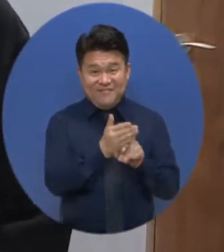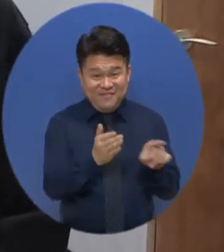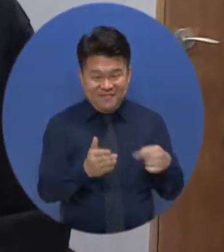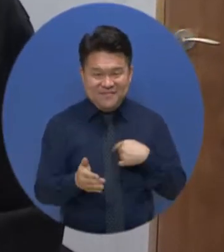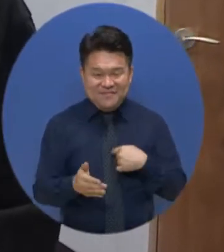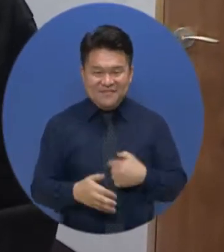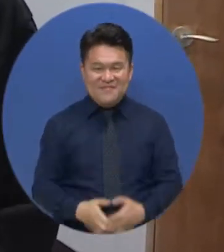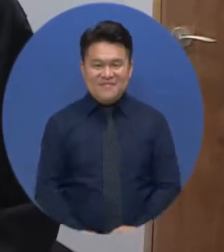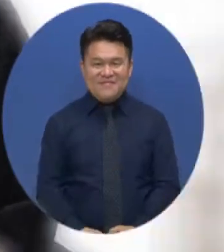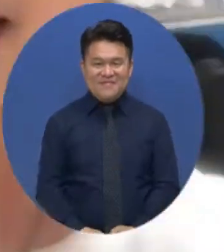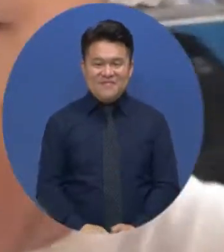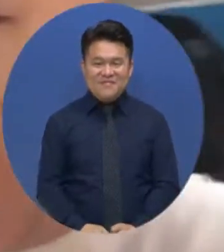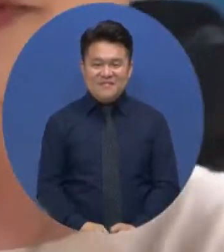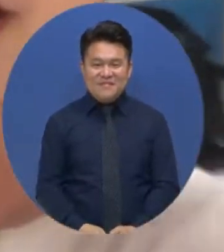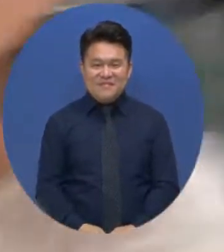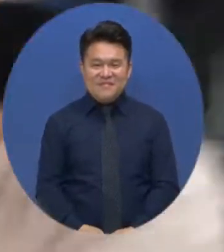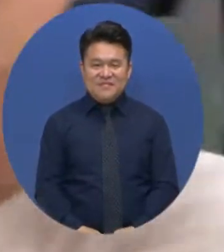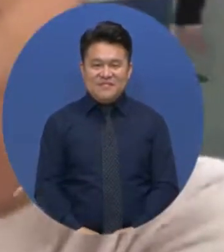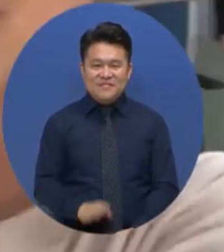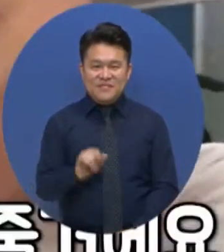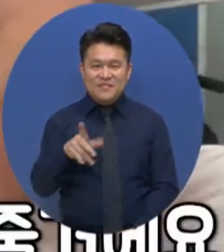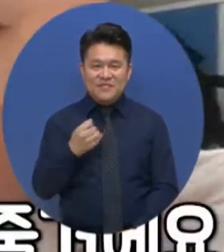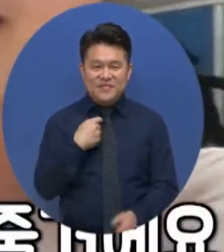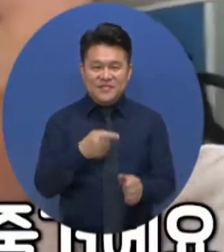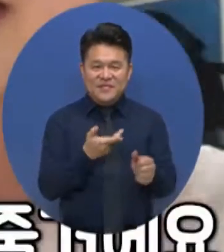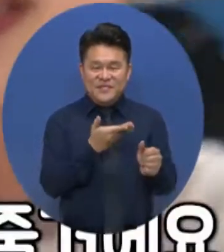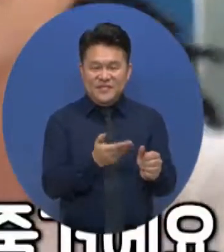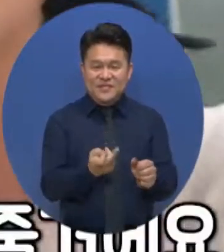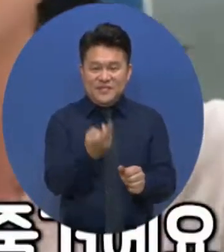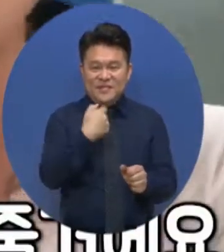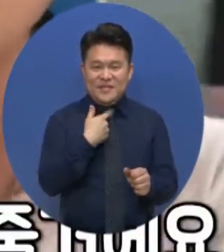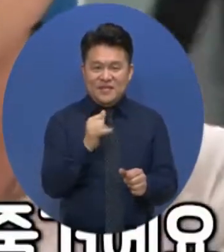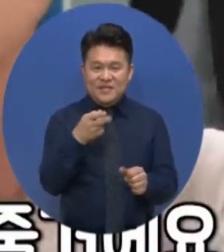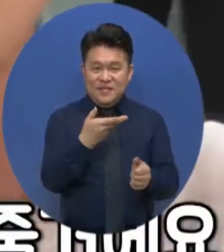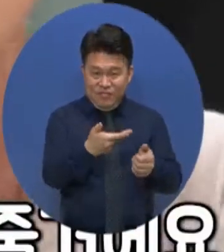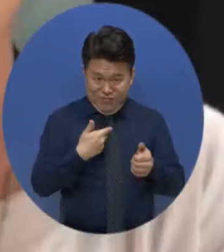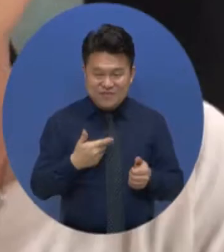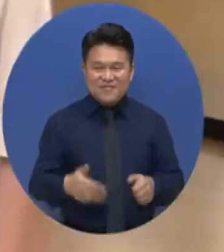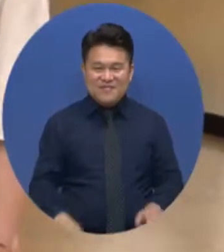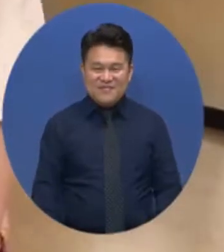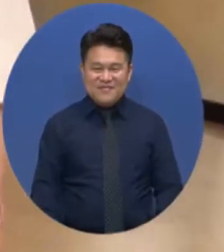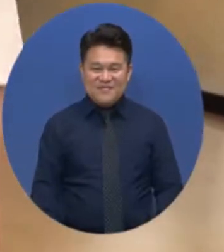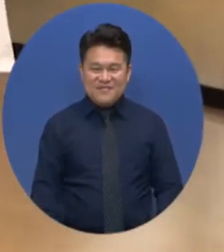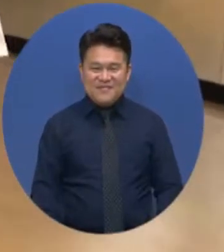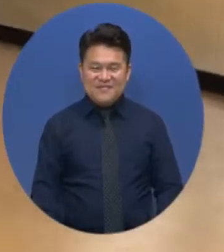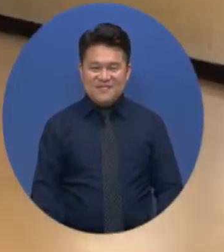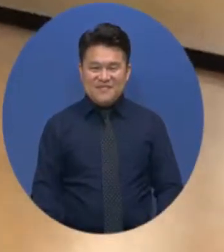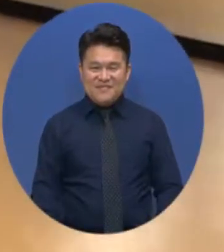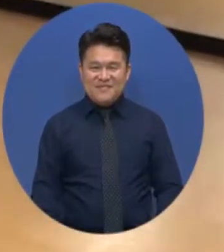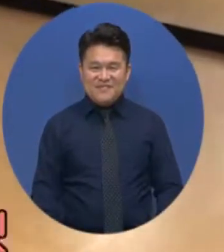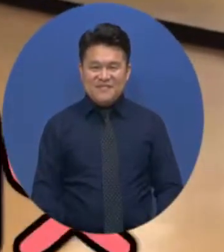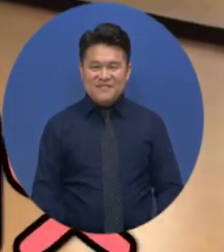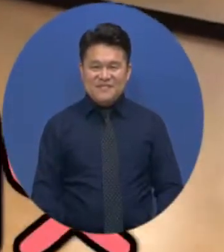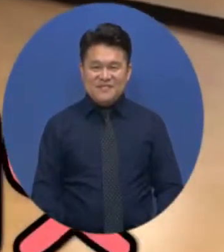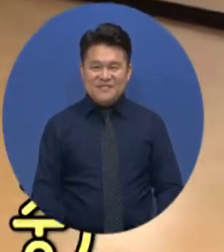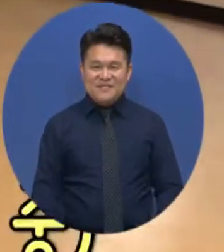배워가는 단계예요. 제가 비보잉 가르쳐주고 이 오빠가 저한테 힙합을 가르쳐줄 거예요.